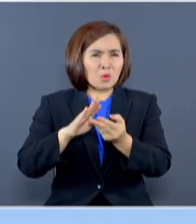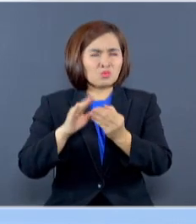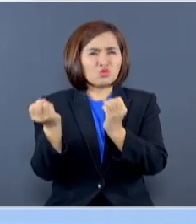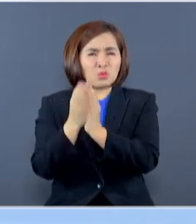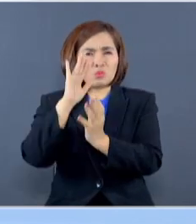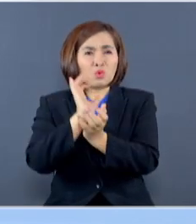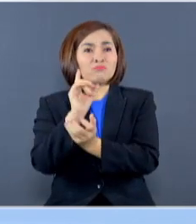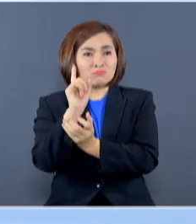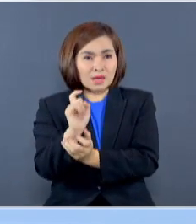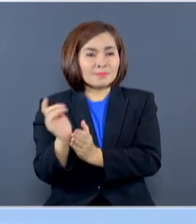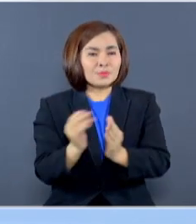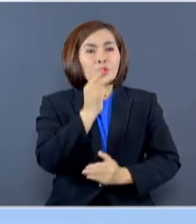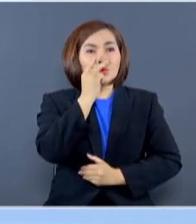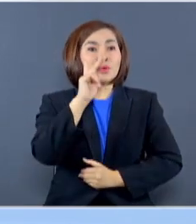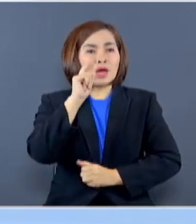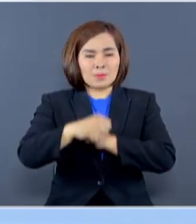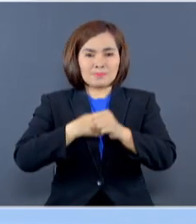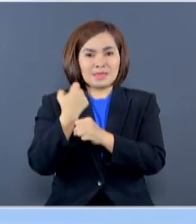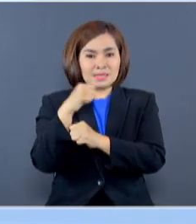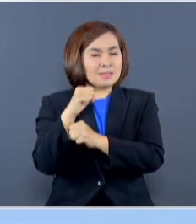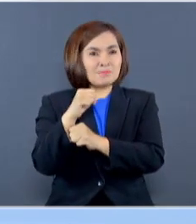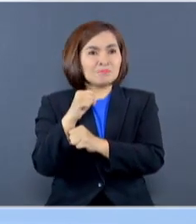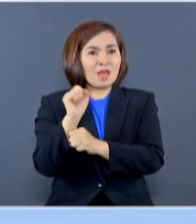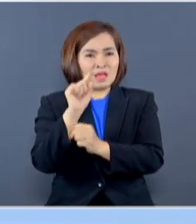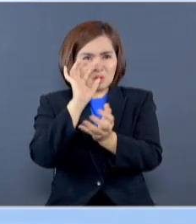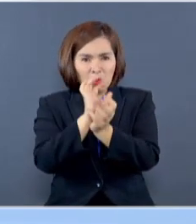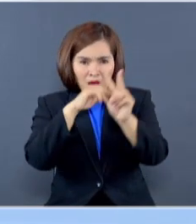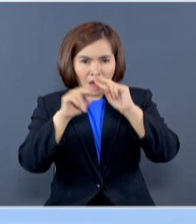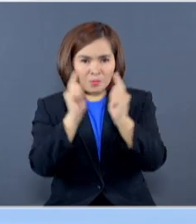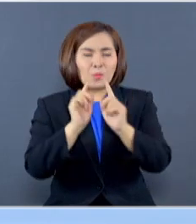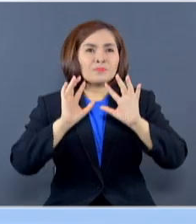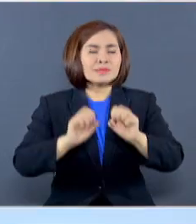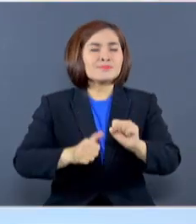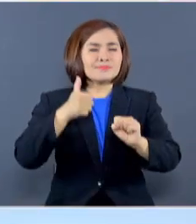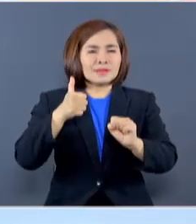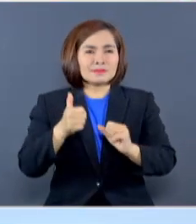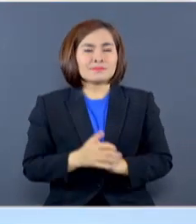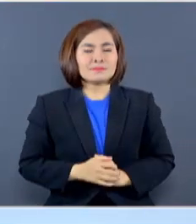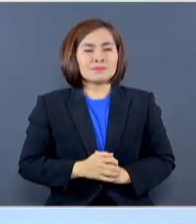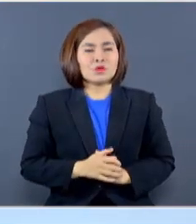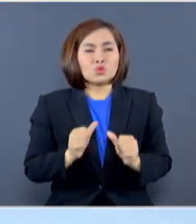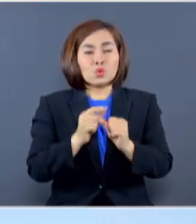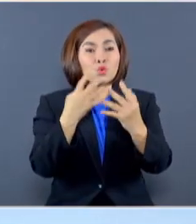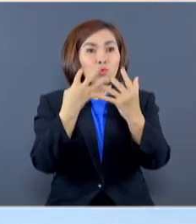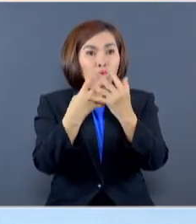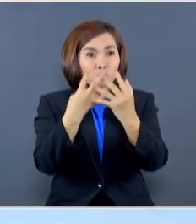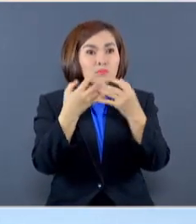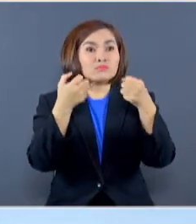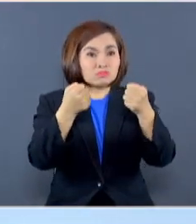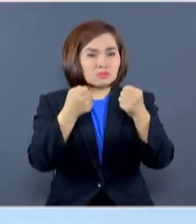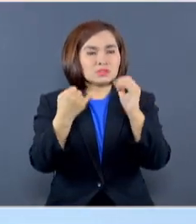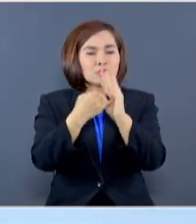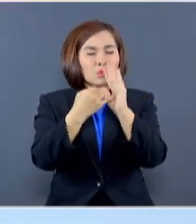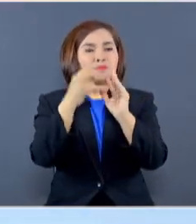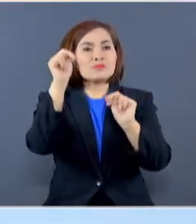ข่าวนี้ต้องเรียกว่า10ปียังไม่สายตำรวจยังจะตามจับได้มีเหตุการณ์เกิดขึ้นนะในเรือนจำนครสวรรค์คุณผู้ชมฮะ